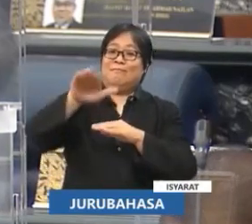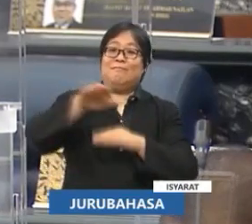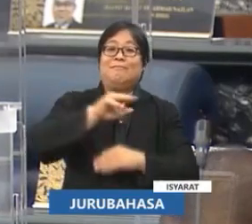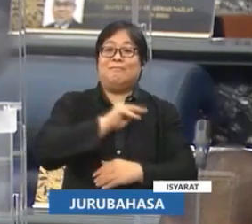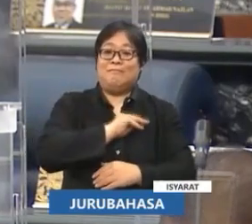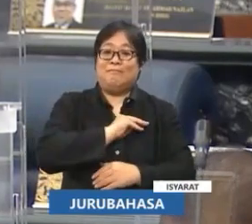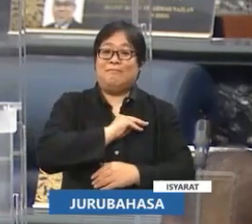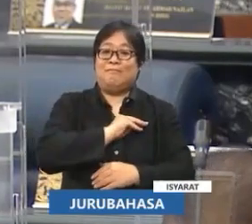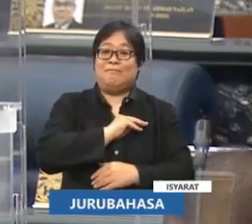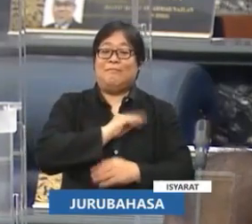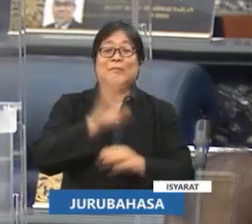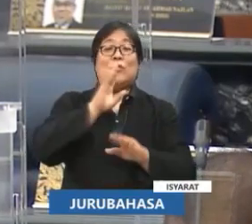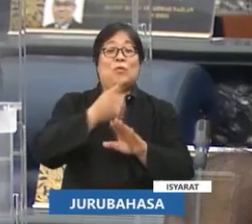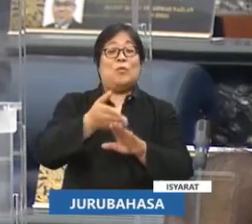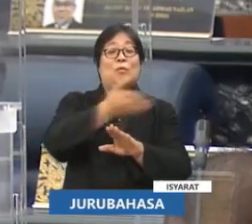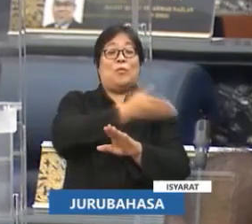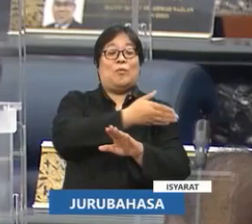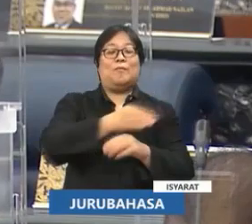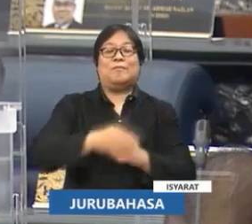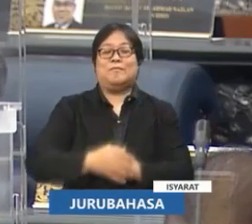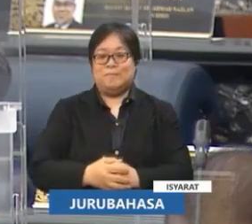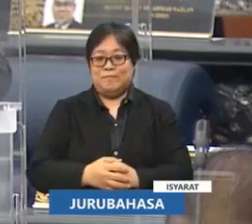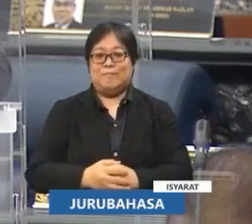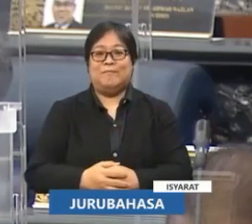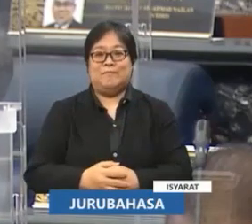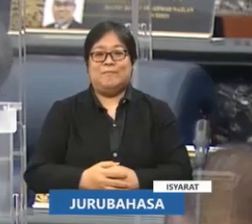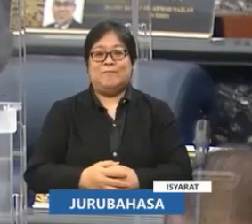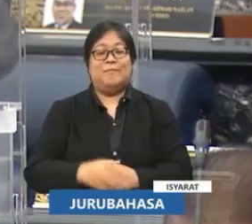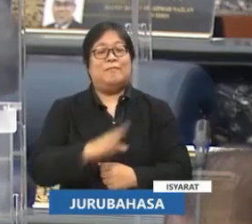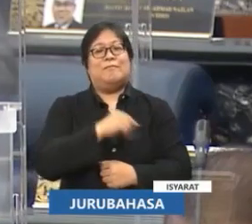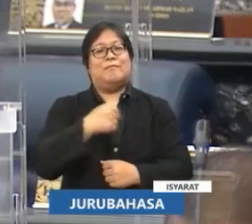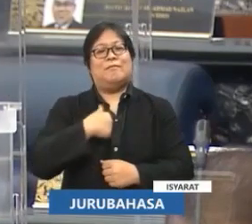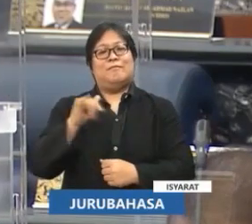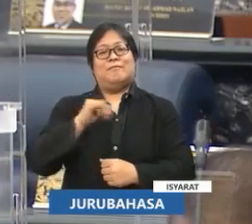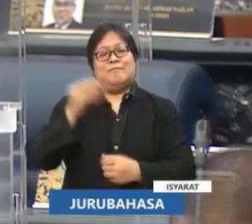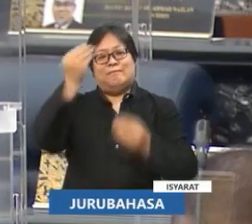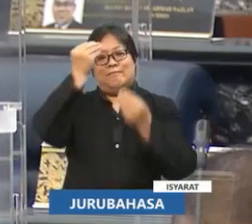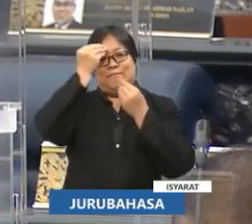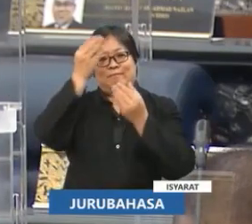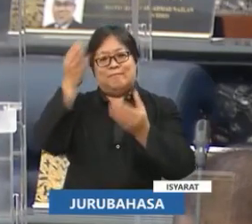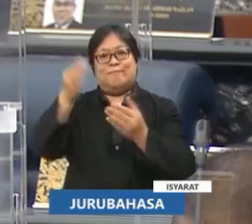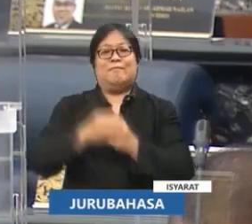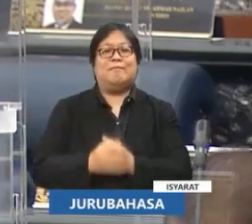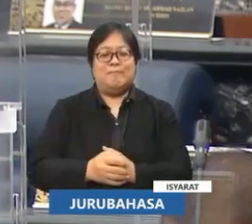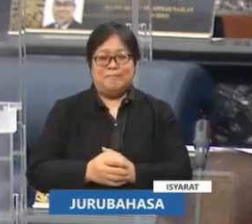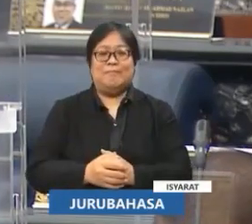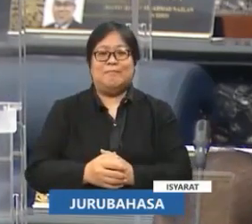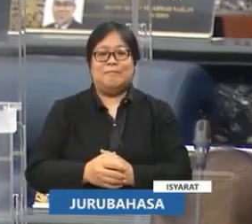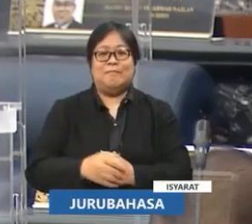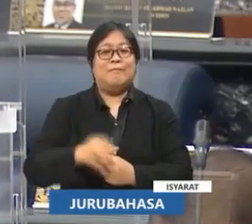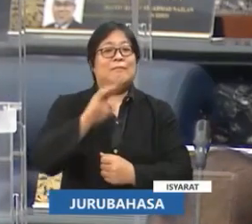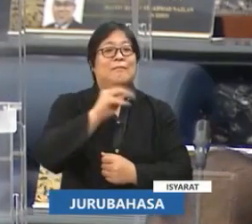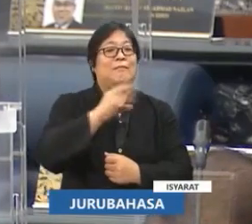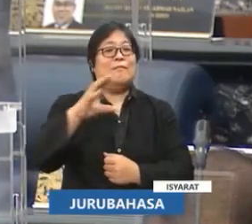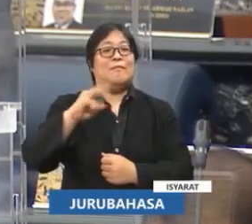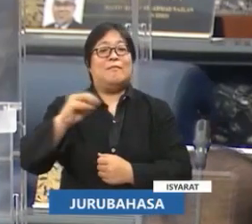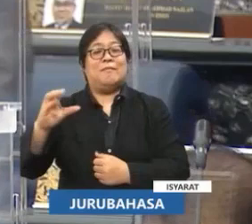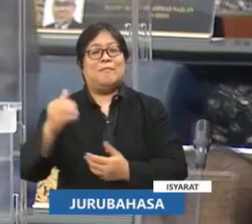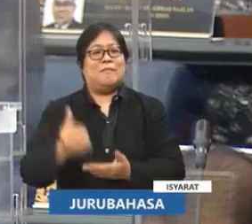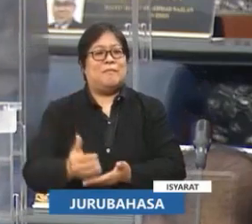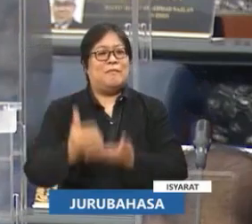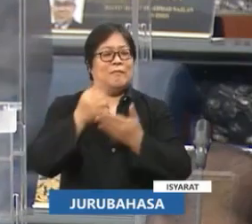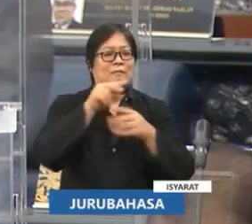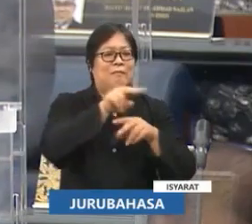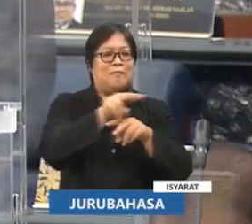Menteri yang sebelum ni dan saya juga memberitahu kepada MCMC untuk melihat